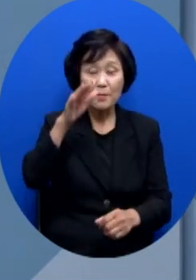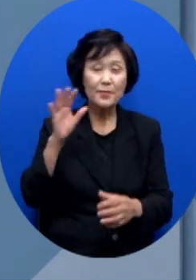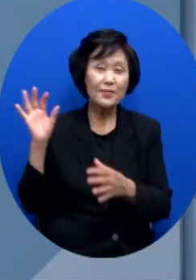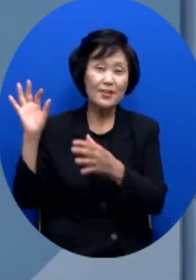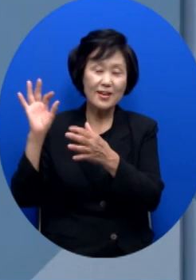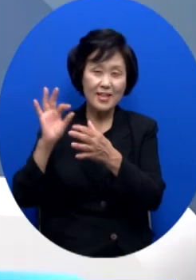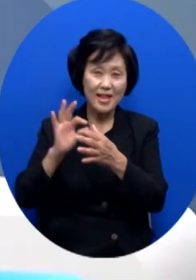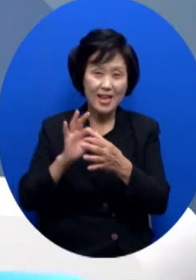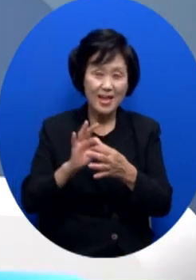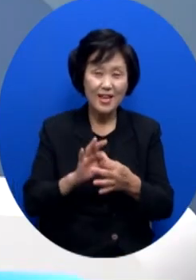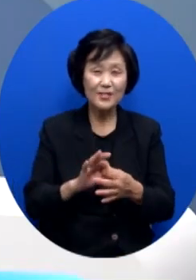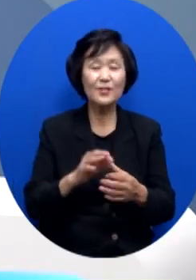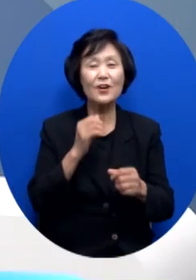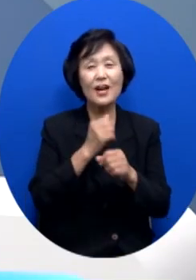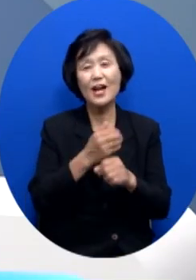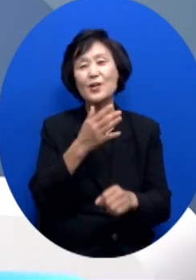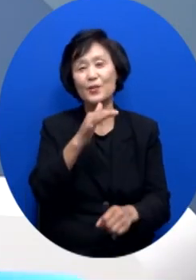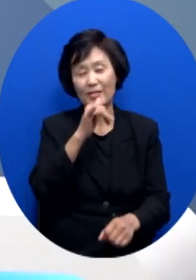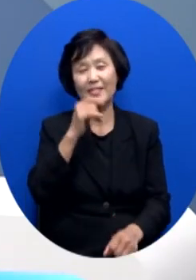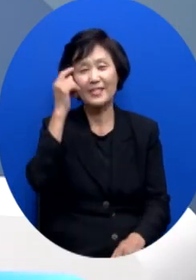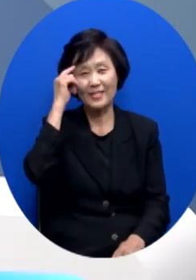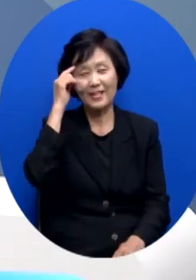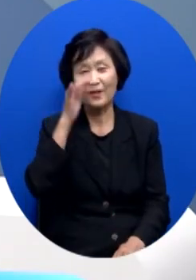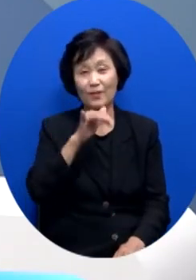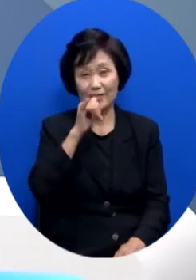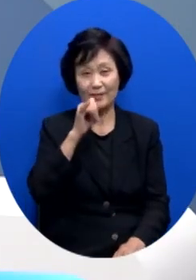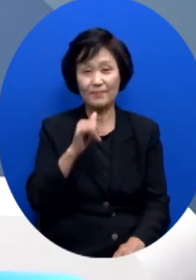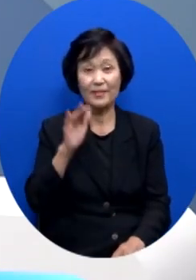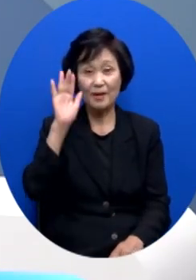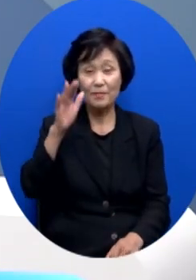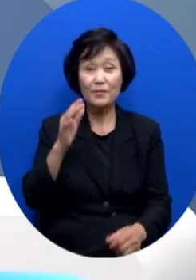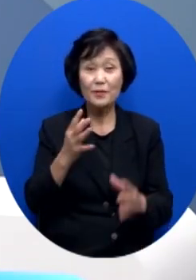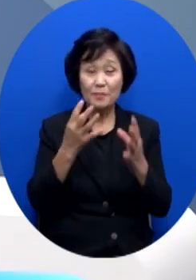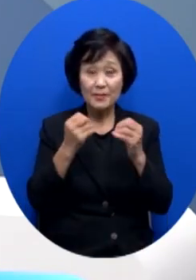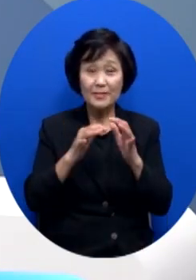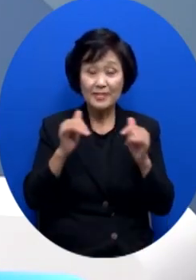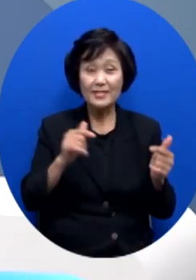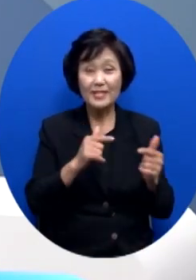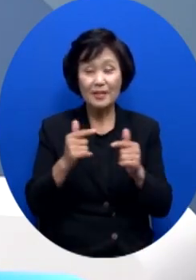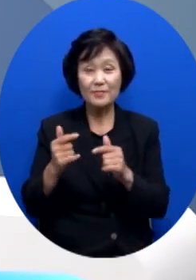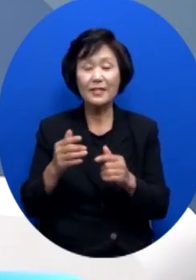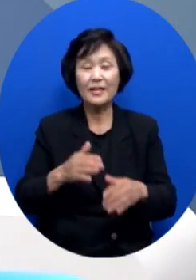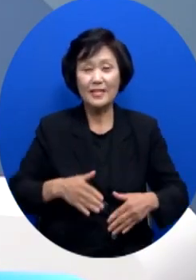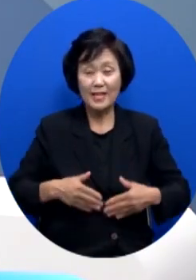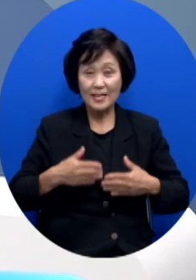가지고 있습니다. 네, 목사님 앞으로도 많은 사람들에게 따뜻한 복음자리를